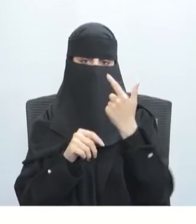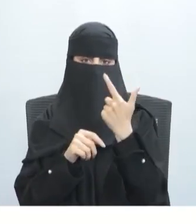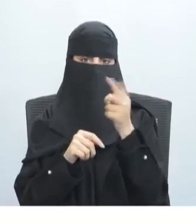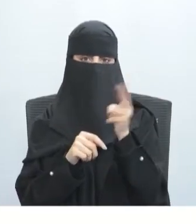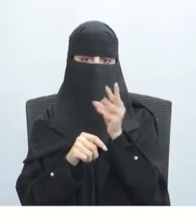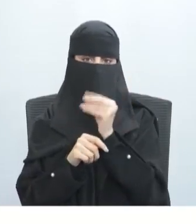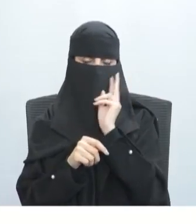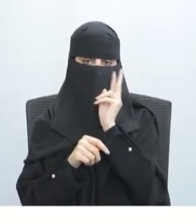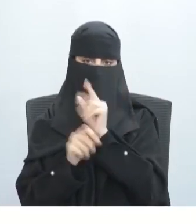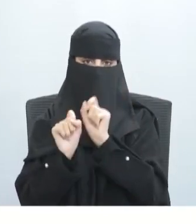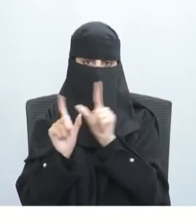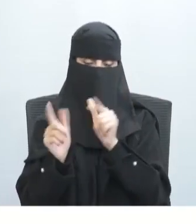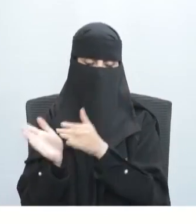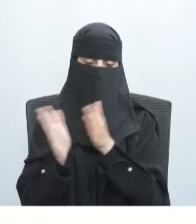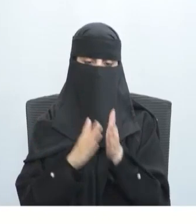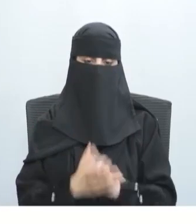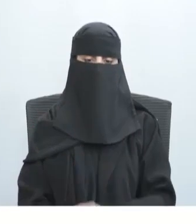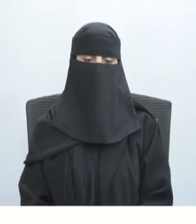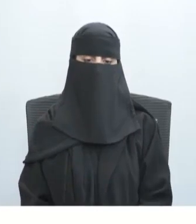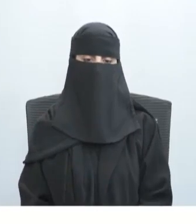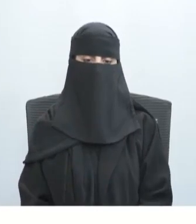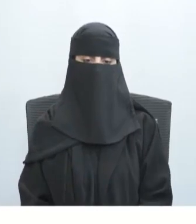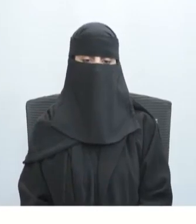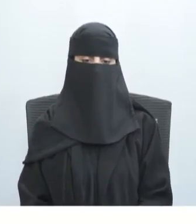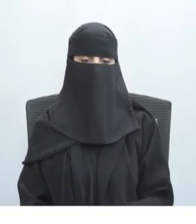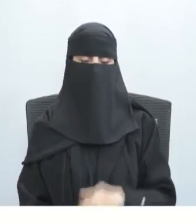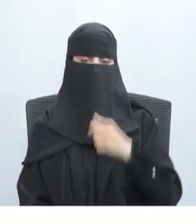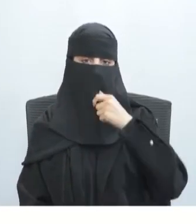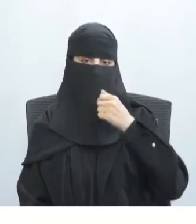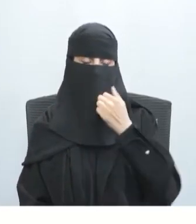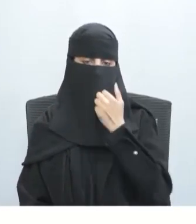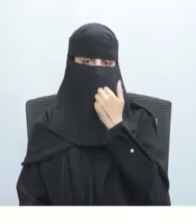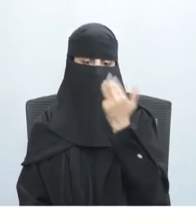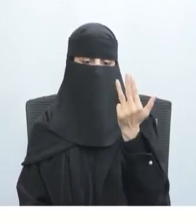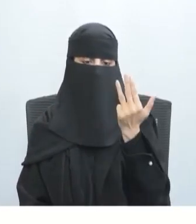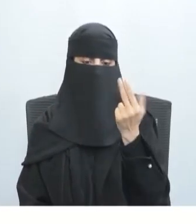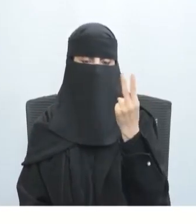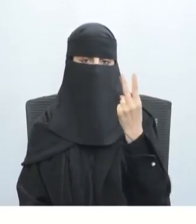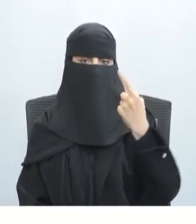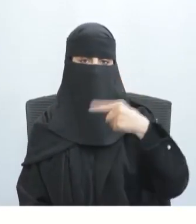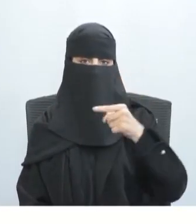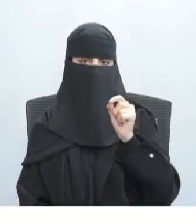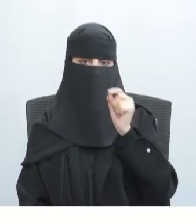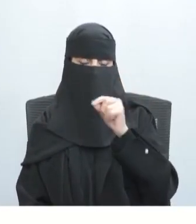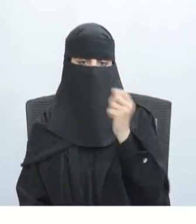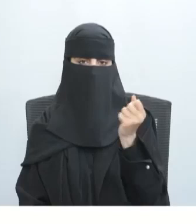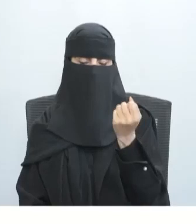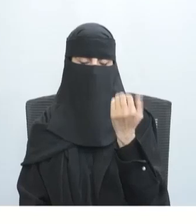العائد في اس س بالتاكيد القيمه المستقبليه لهذا الاستثمار هي